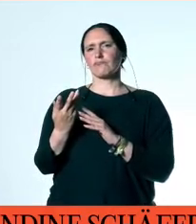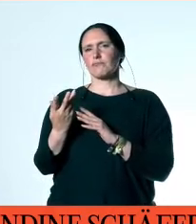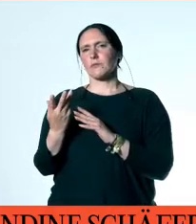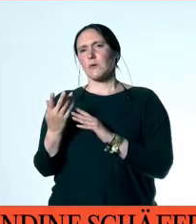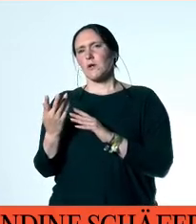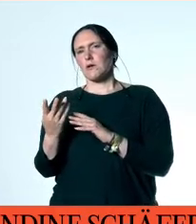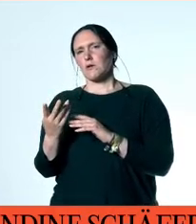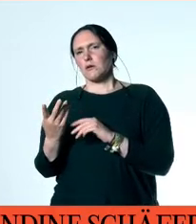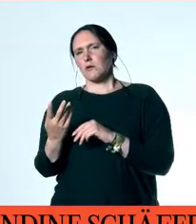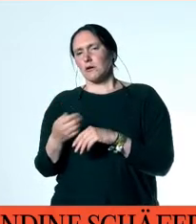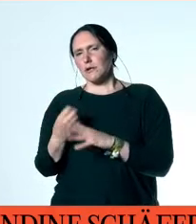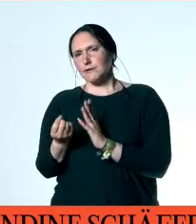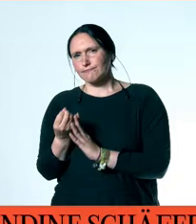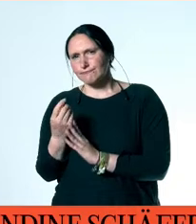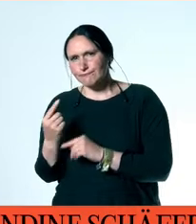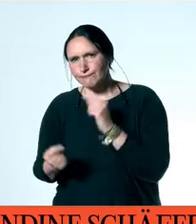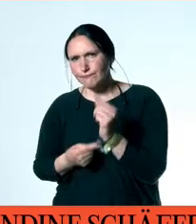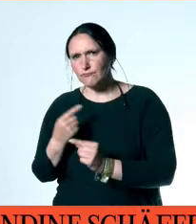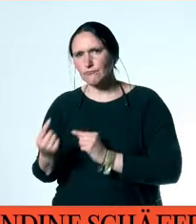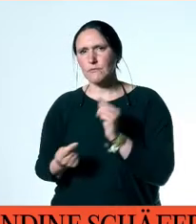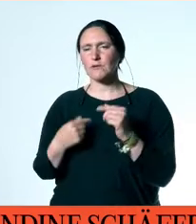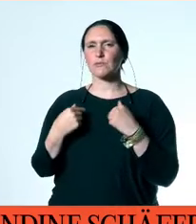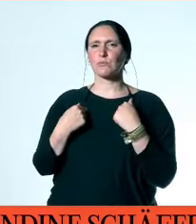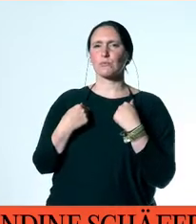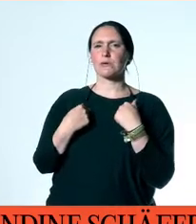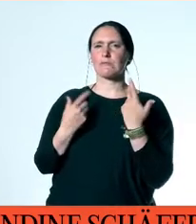auch über technische Mittel, übers Internet und Ähnliches.